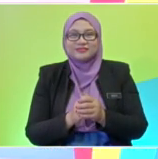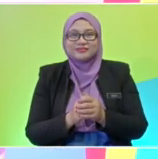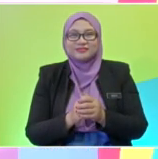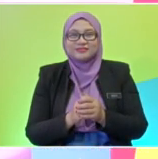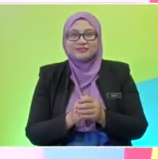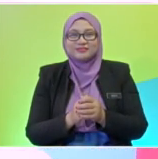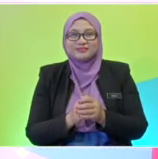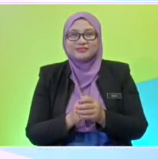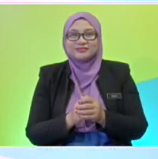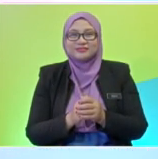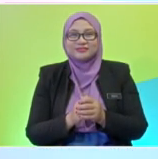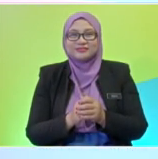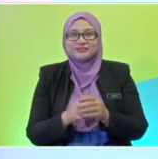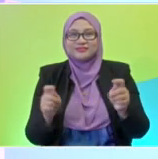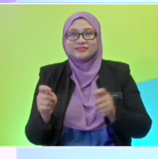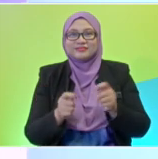tindakan